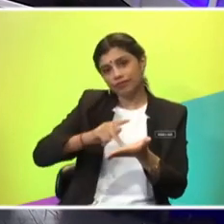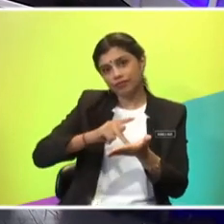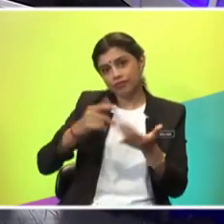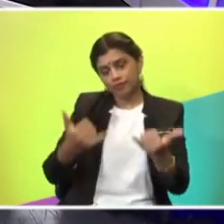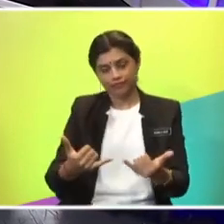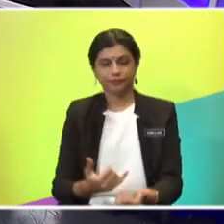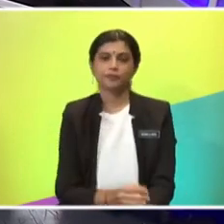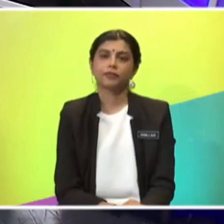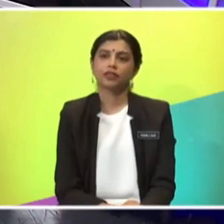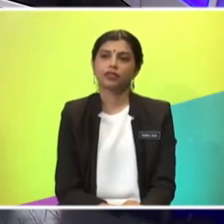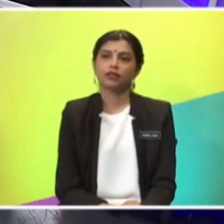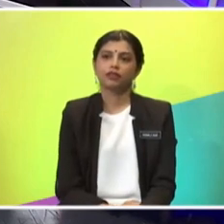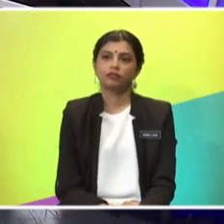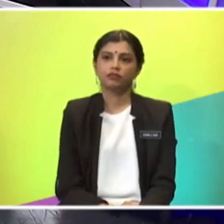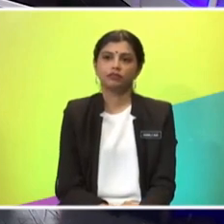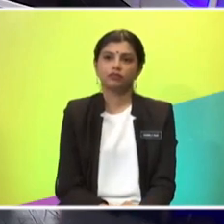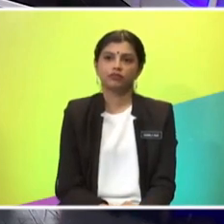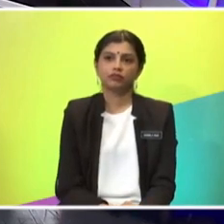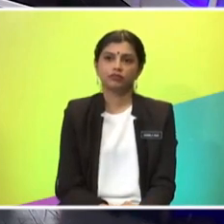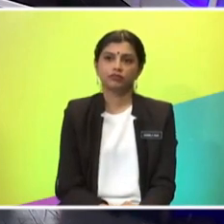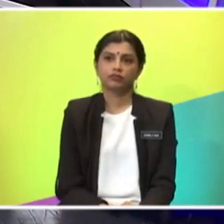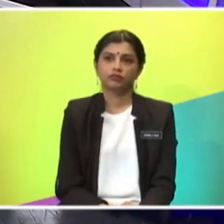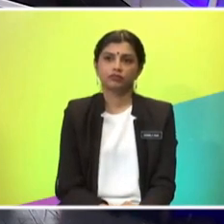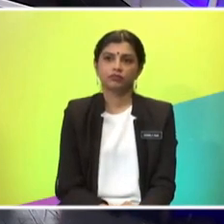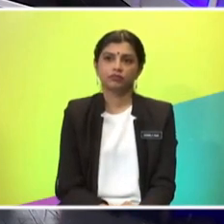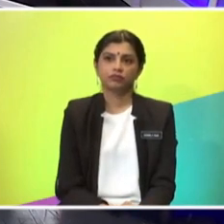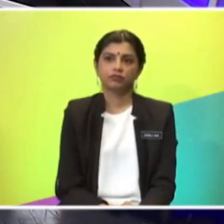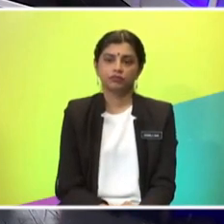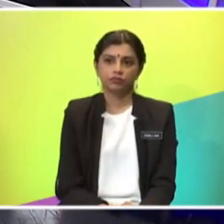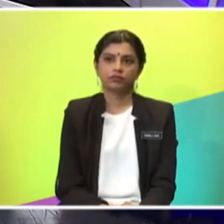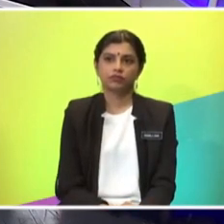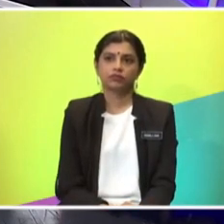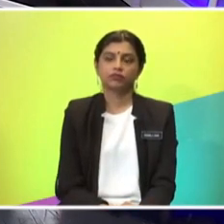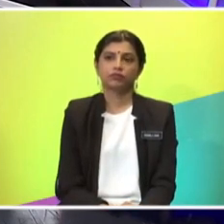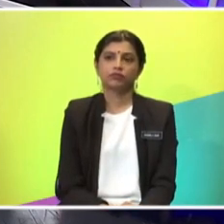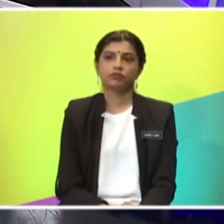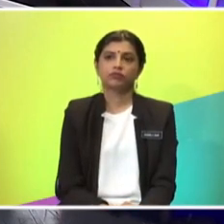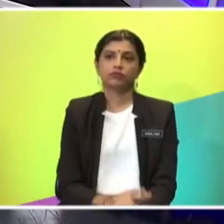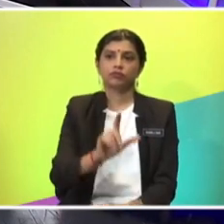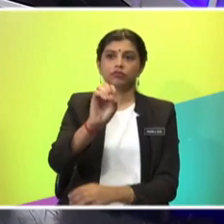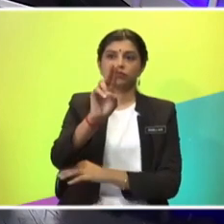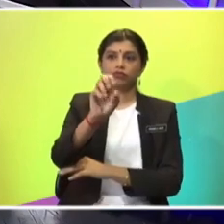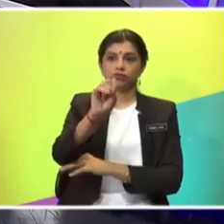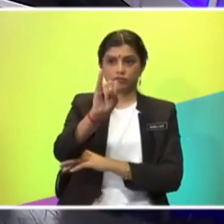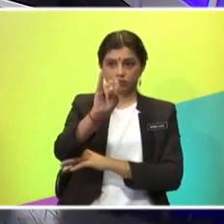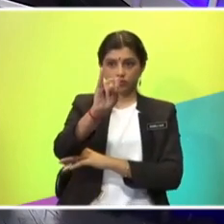Okey, Louis. Baik. Louis dah dapat jawapan? Okey, berapa jawapan Louis?